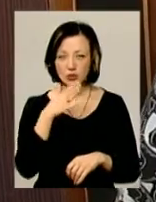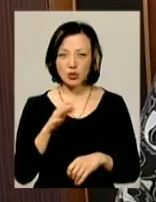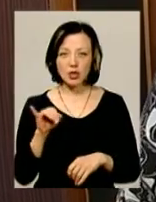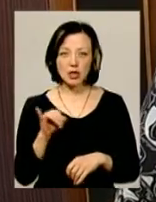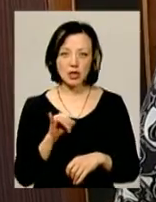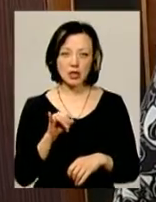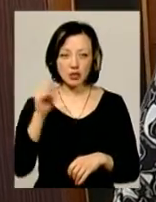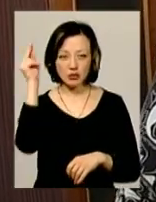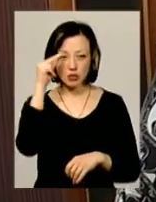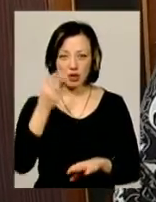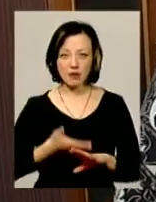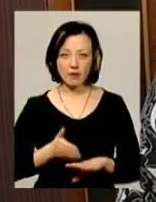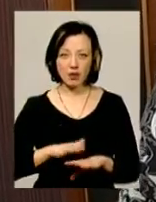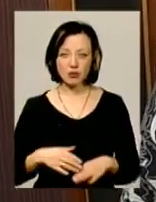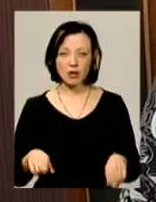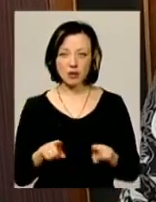і навчання дається важко,